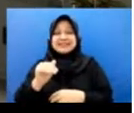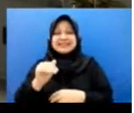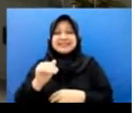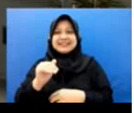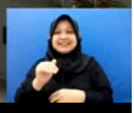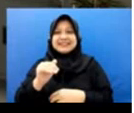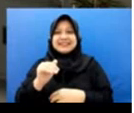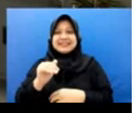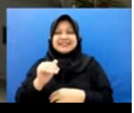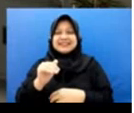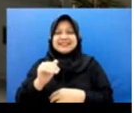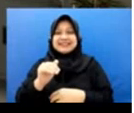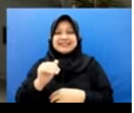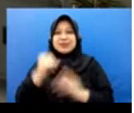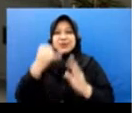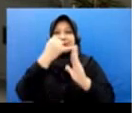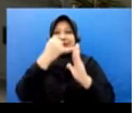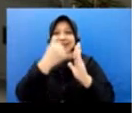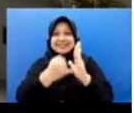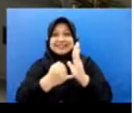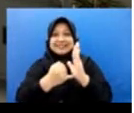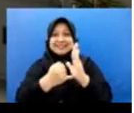mengisi Google Form-nya.